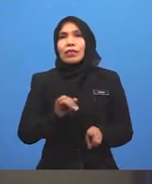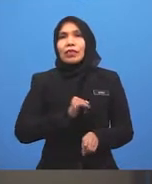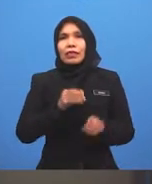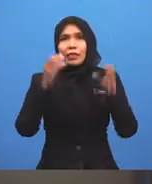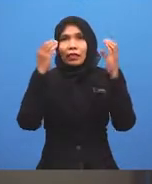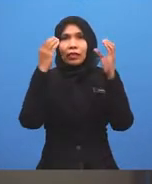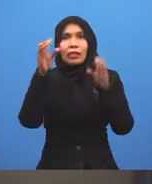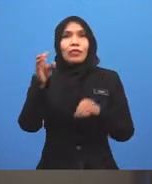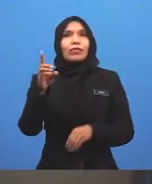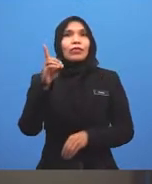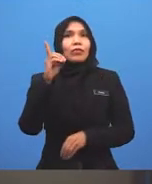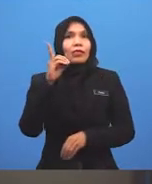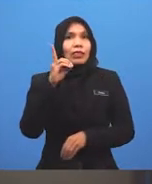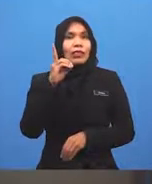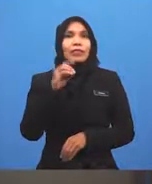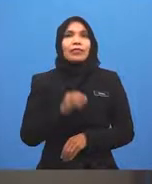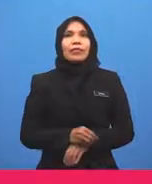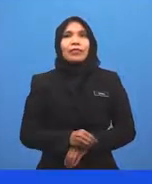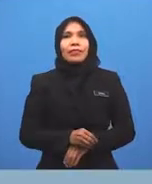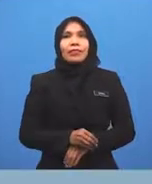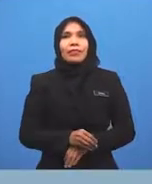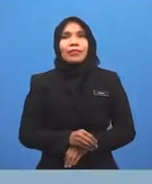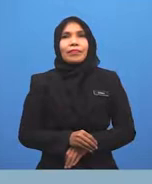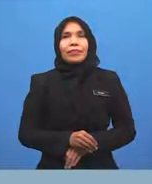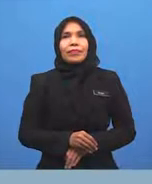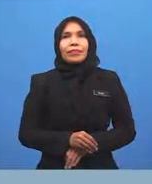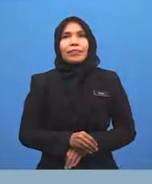Dayang, untuk mempelajari Fizik Tingkatan 5.